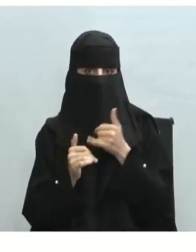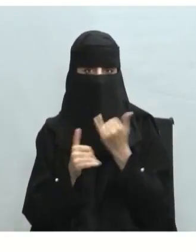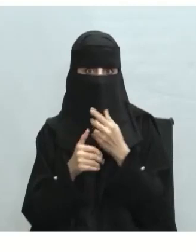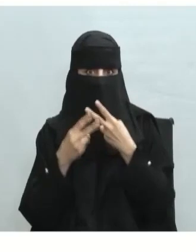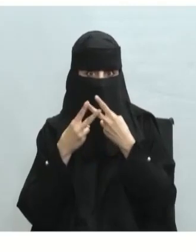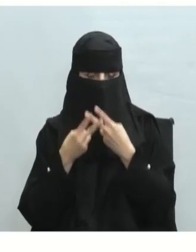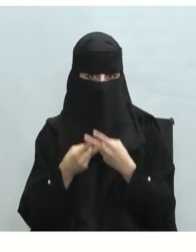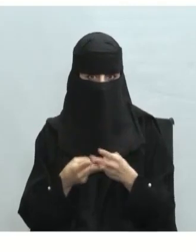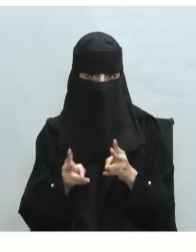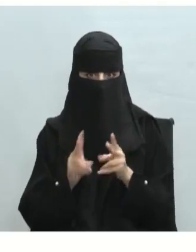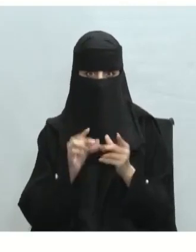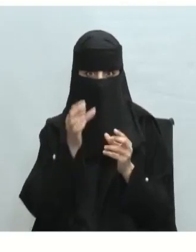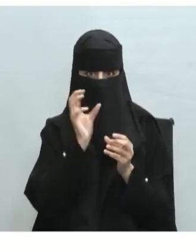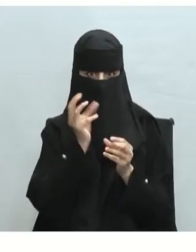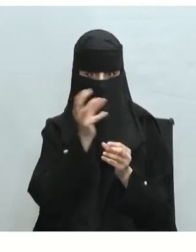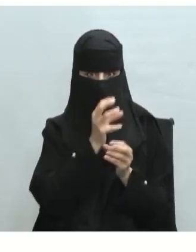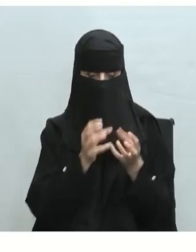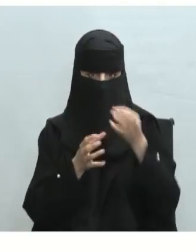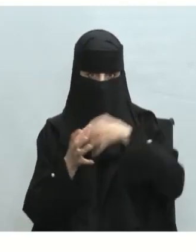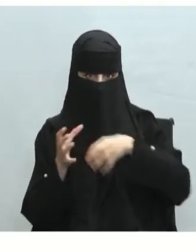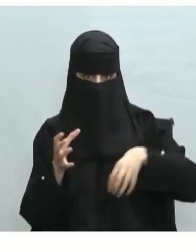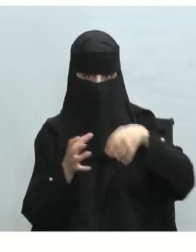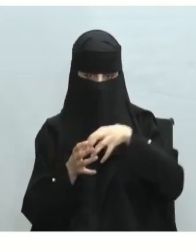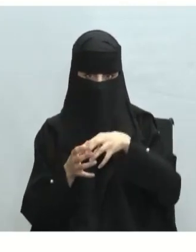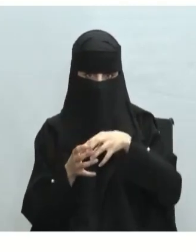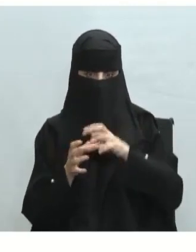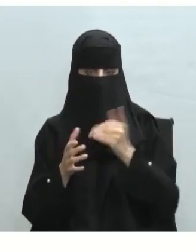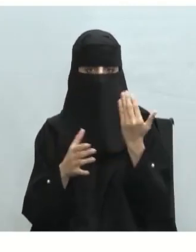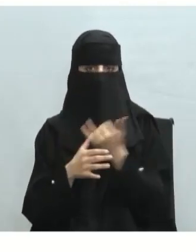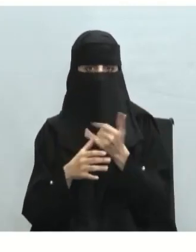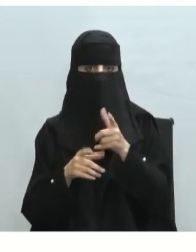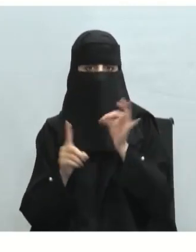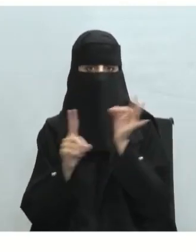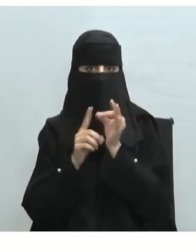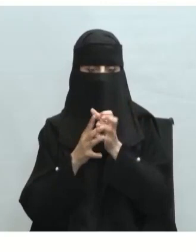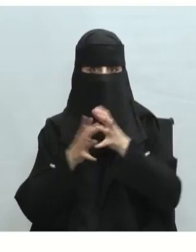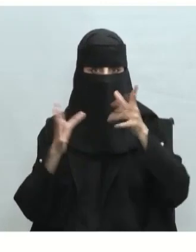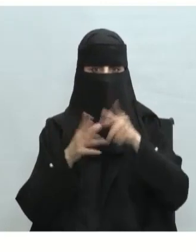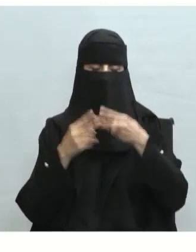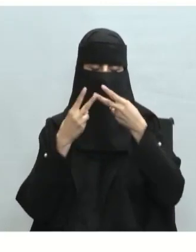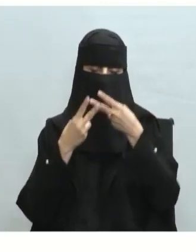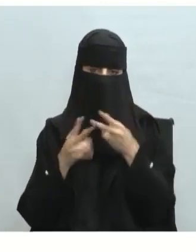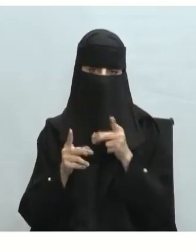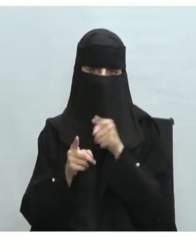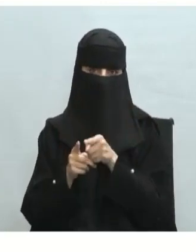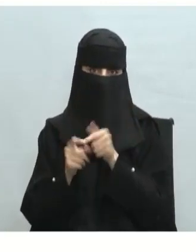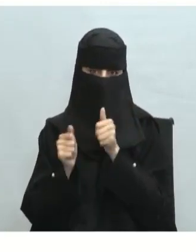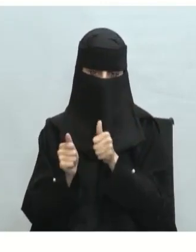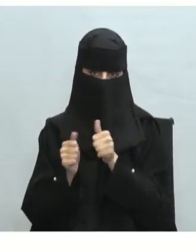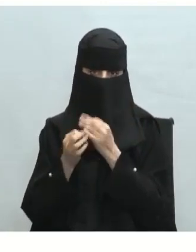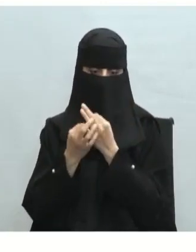الكبيره لما استطعنا ان نضعها في السله ابدا باهداف الكبيره اولا هذا نص من